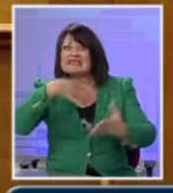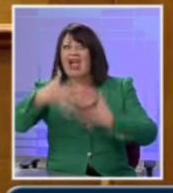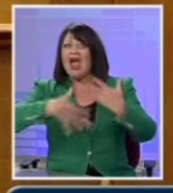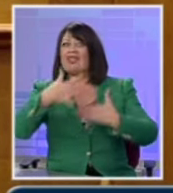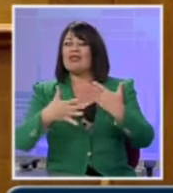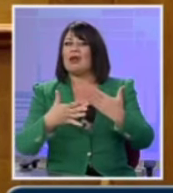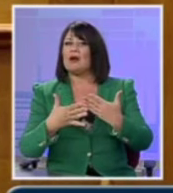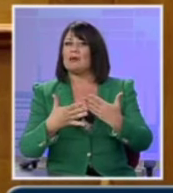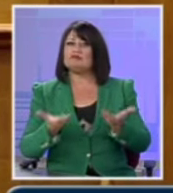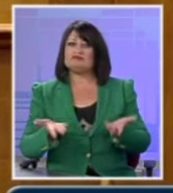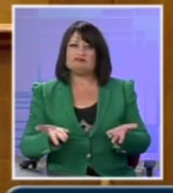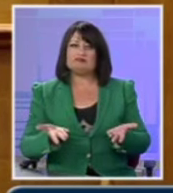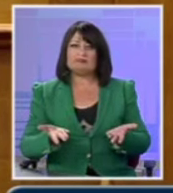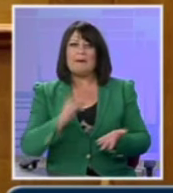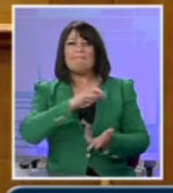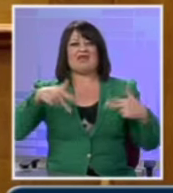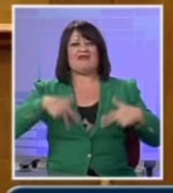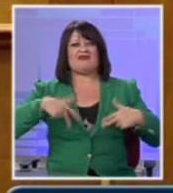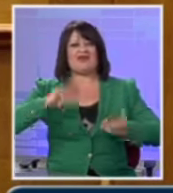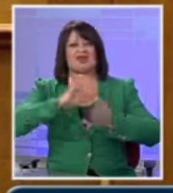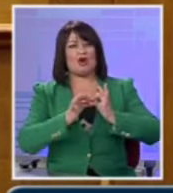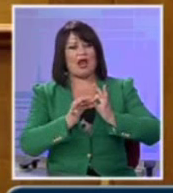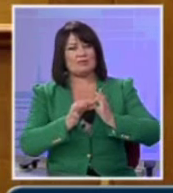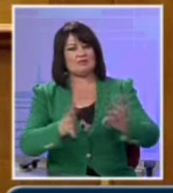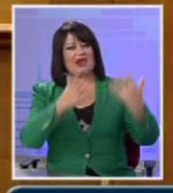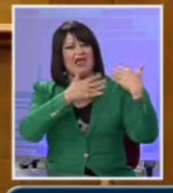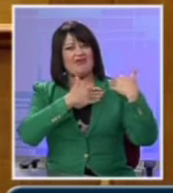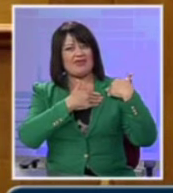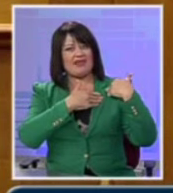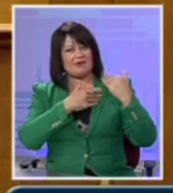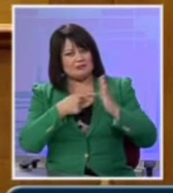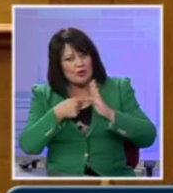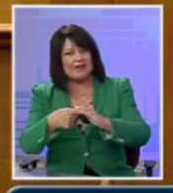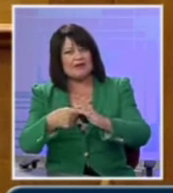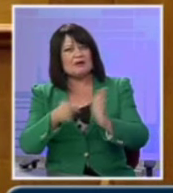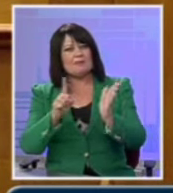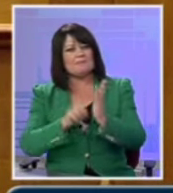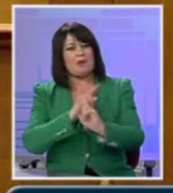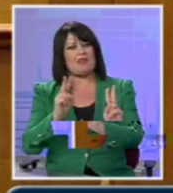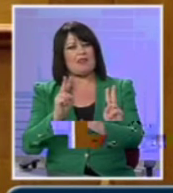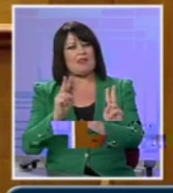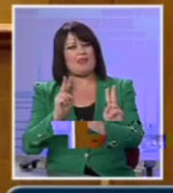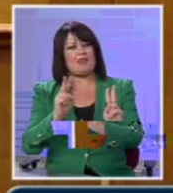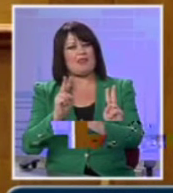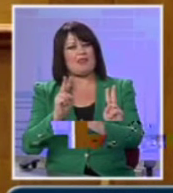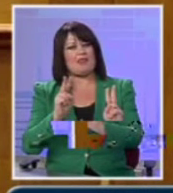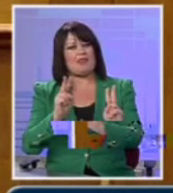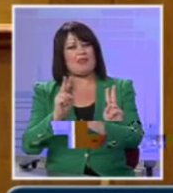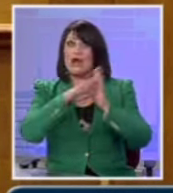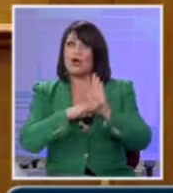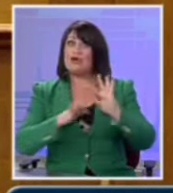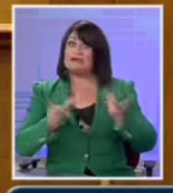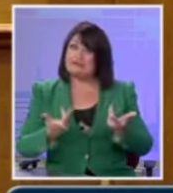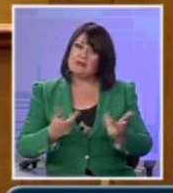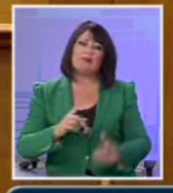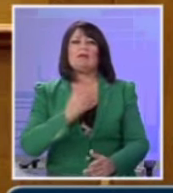ΜΚΟ. Και ανέλαβαν μάλιστα να τα καθαρίσουν, διότι εκείνοι τα είχαν αναδείξει. Επίσης, κανόνας είναι